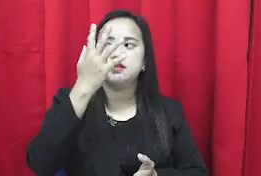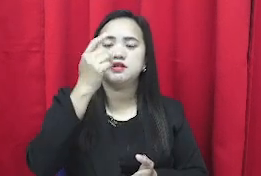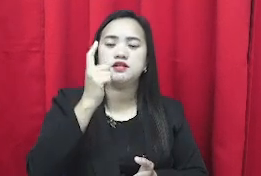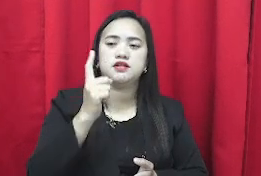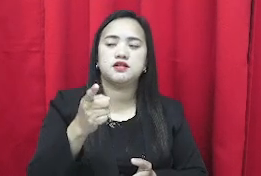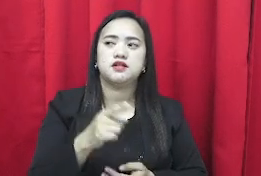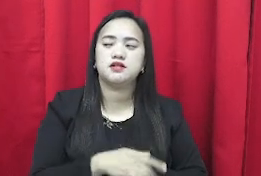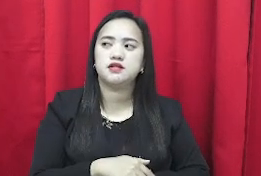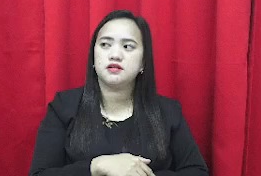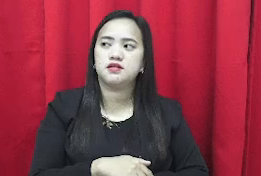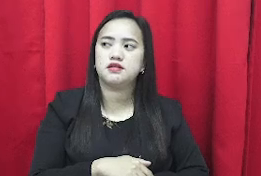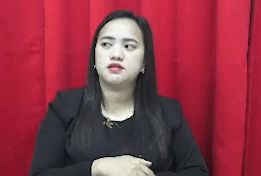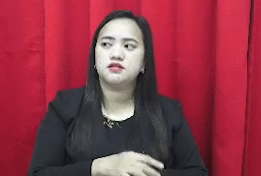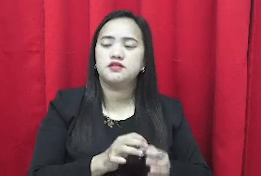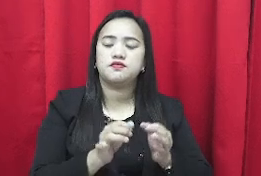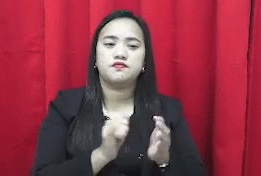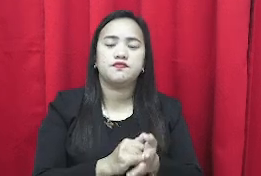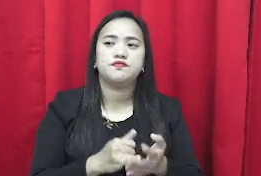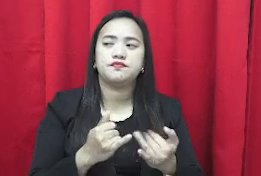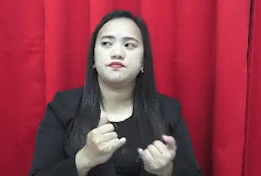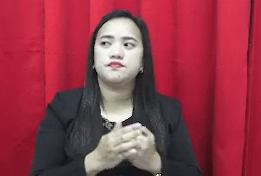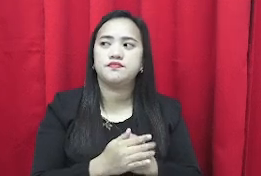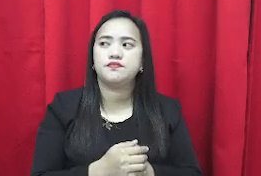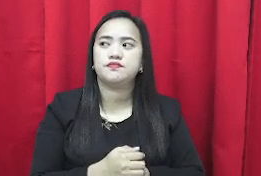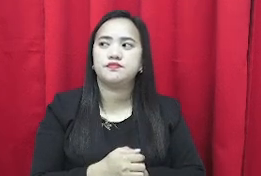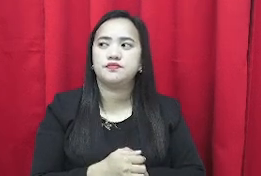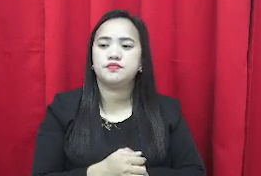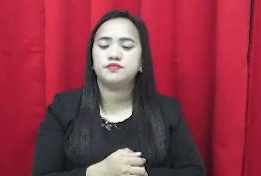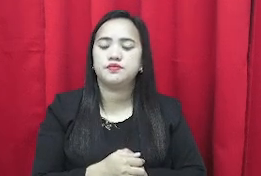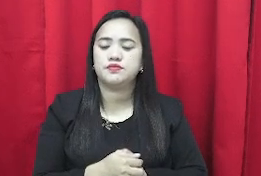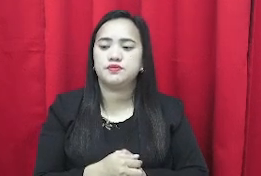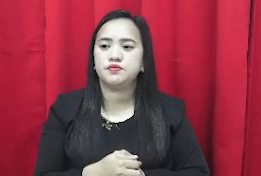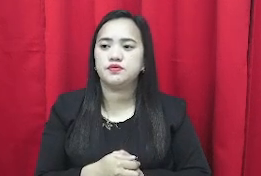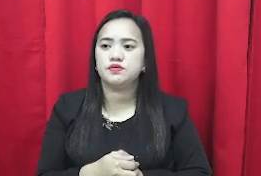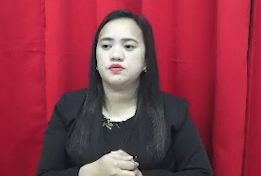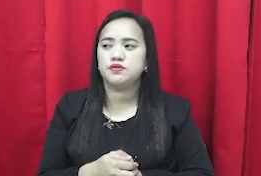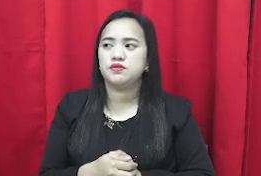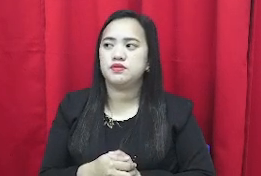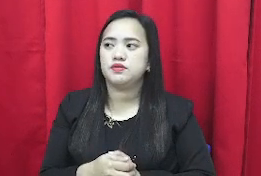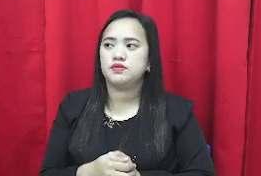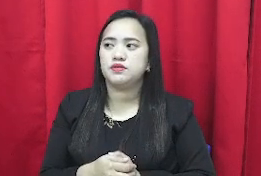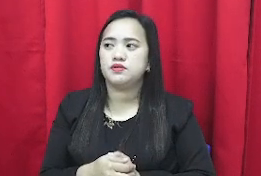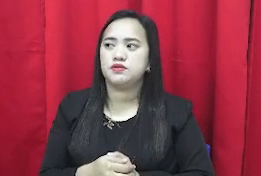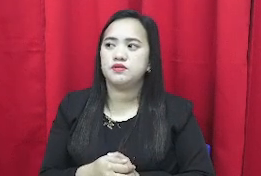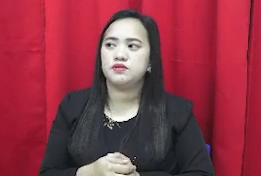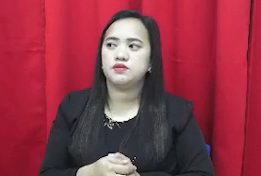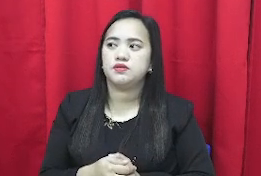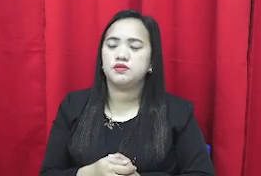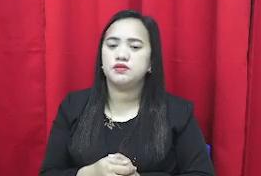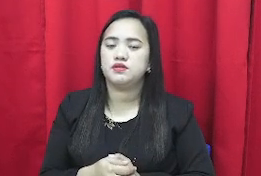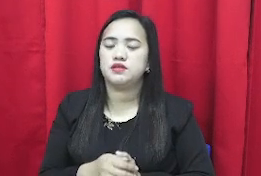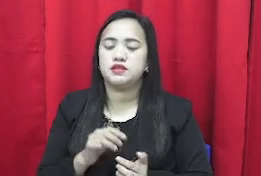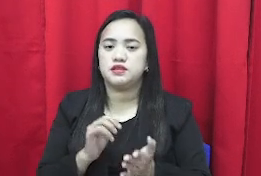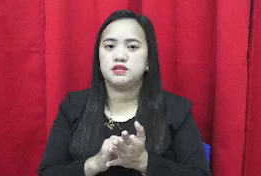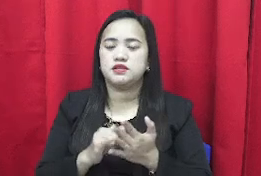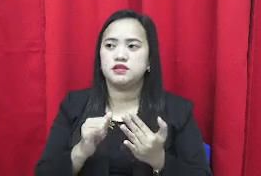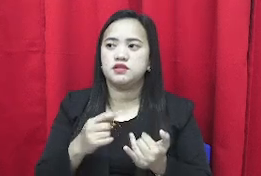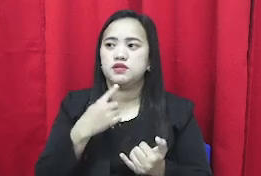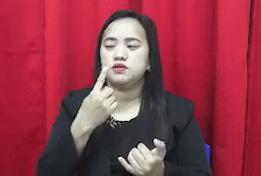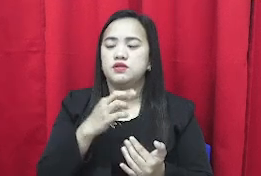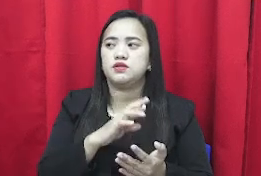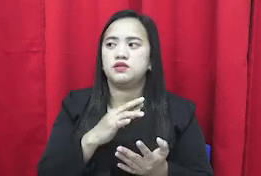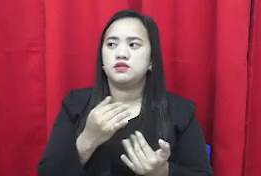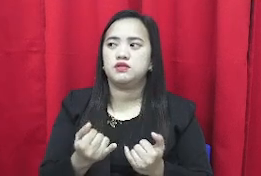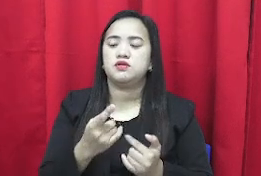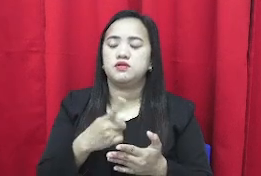Noel sa ano eh e k talagang magk Panama yan e mangyayari talaga itong gyera na ito ba tuloy-tuloy Ong gyera na ito totoo eh m bihira